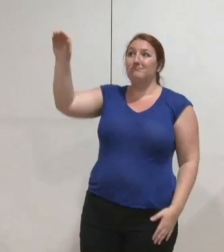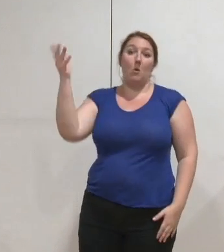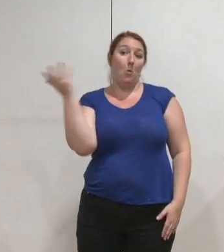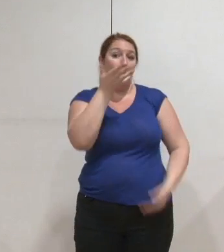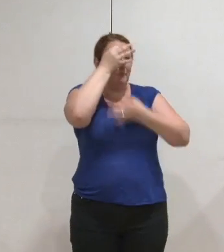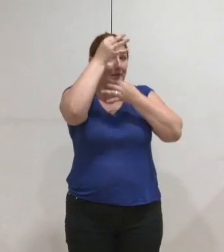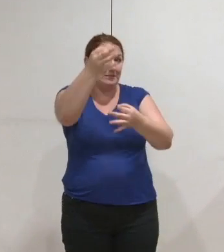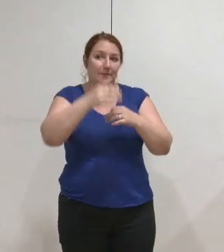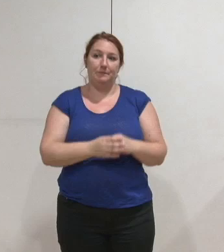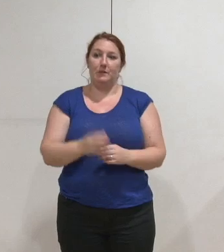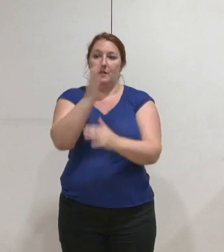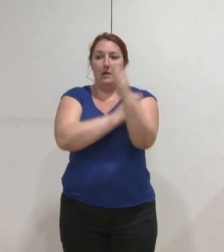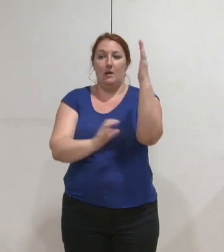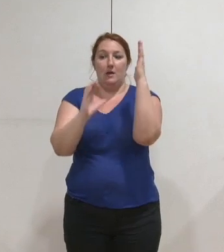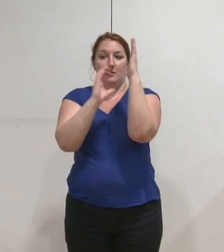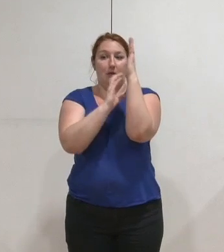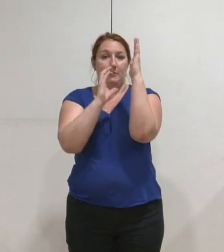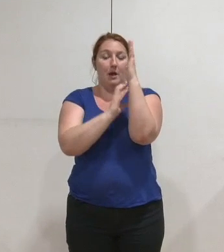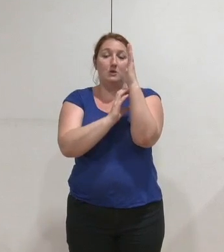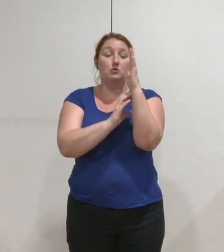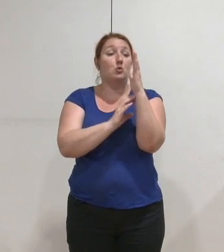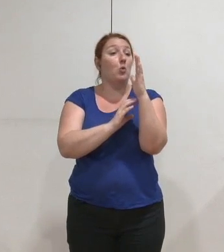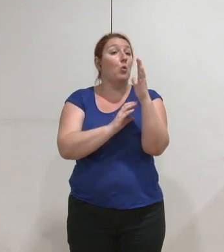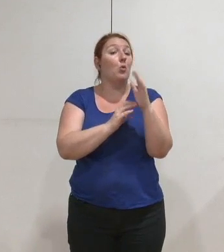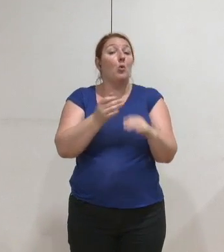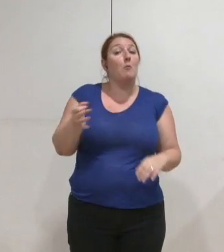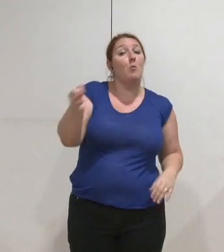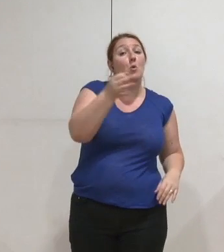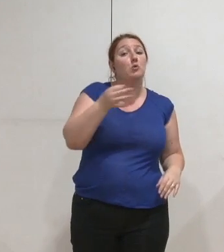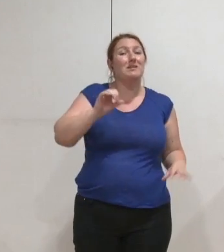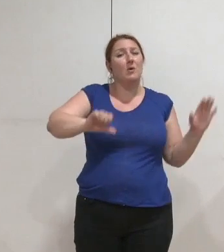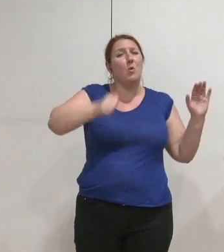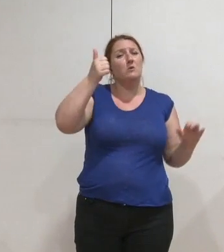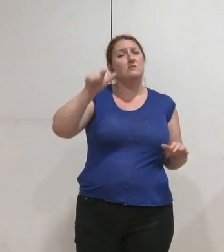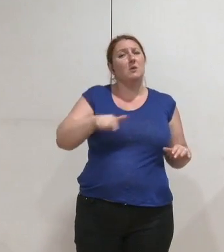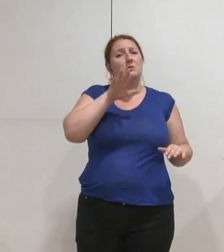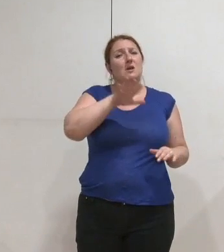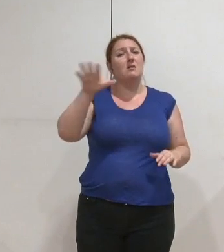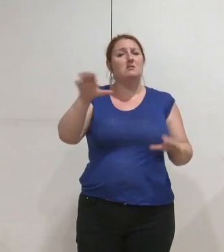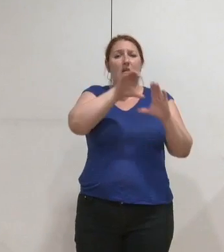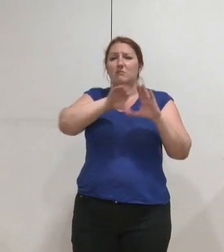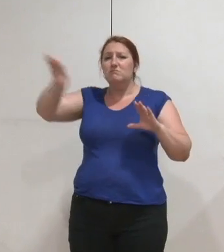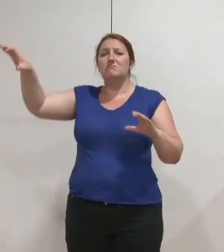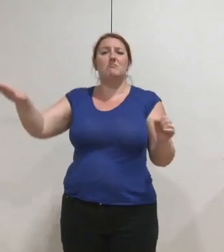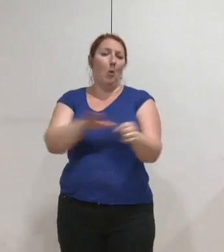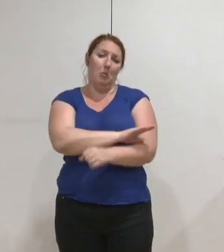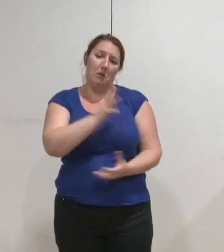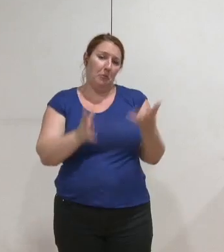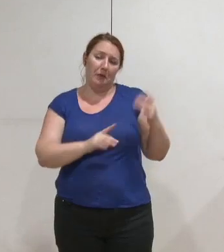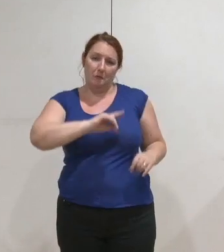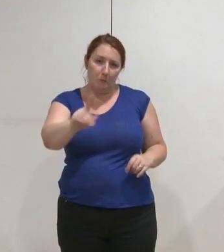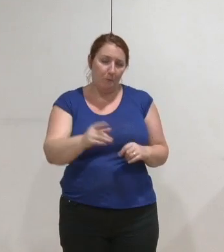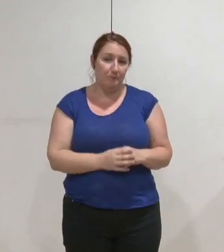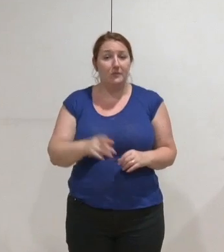délibération ne transf ne transférera pas forcément la totalité des 11,55 millions d'euros constater en effet